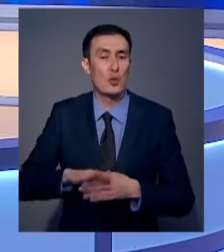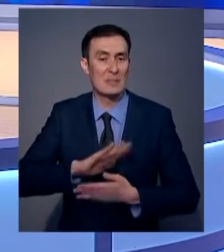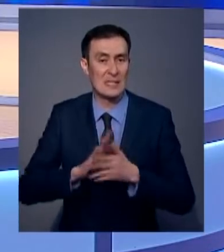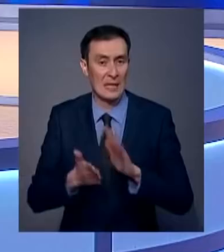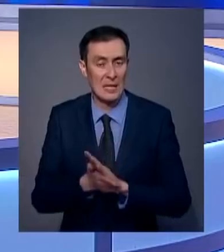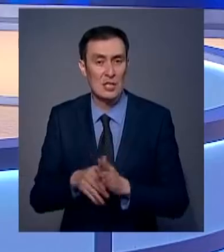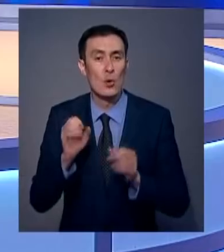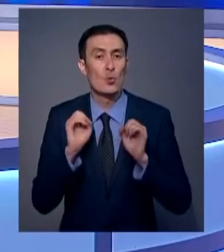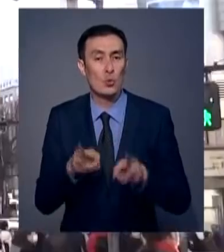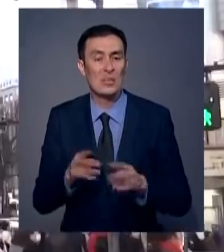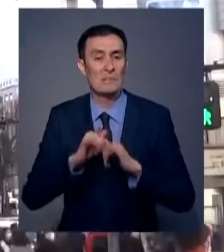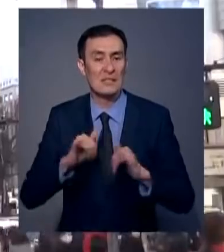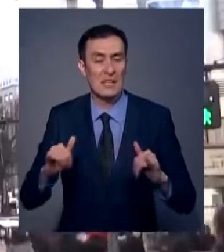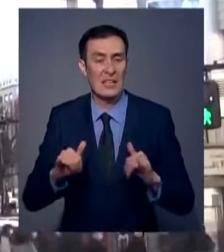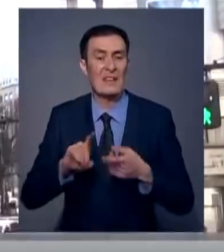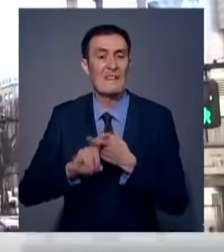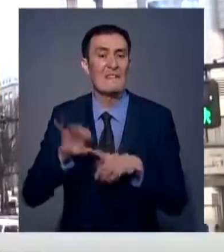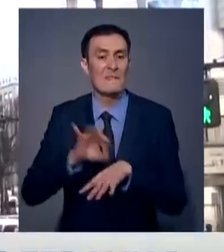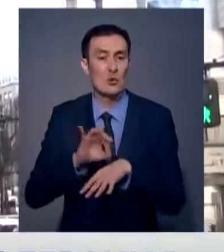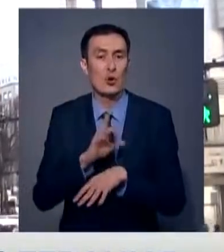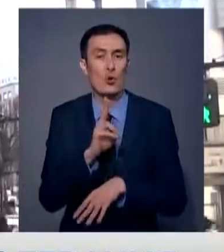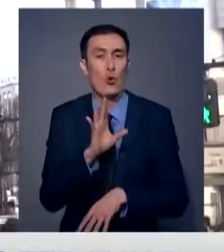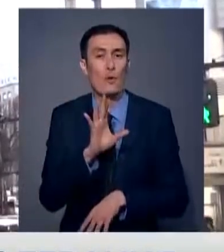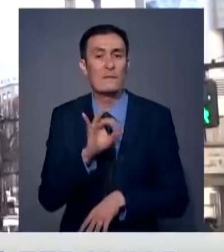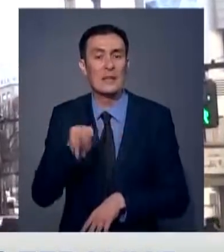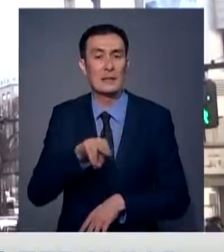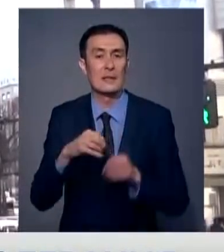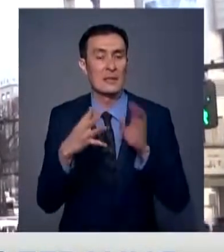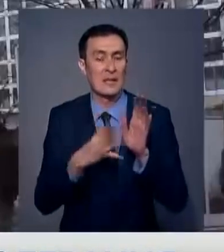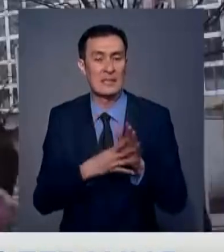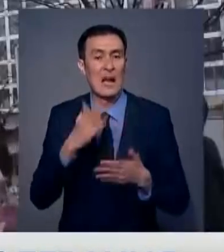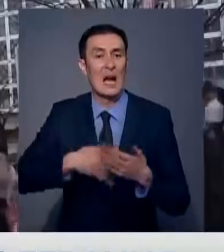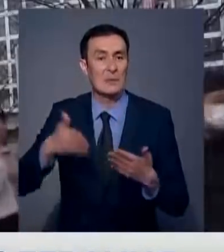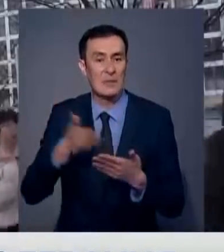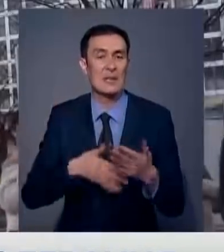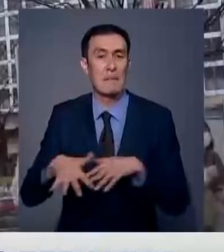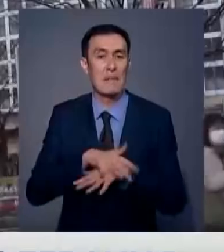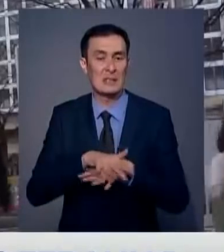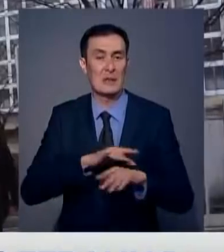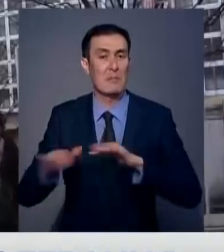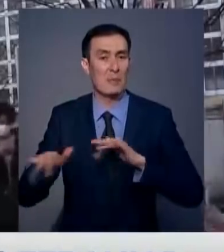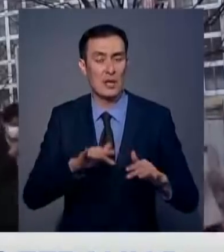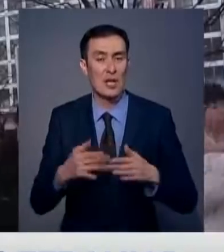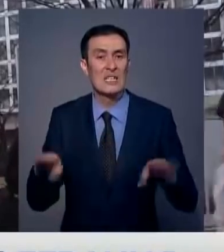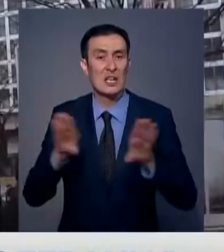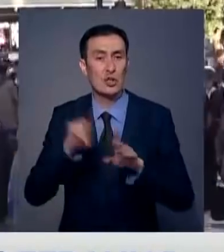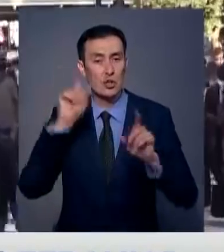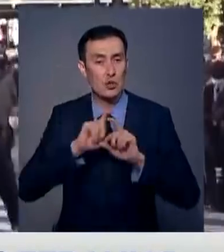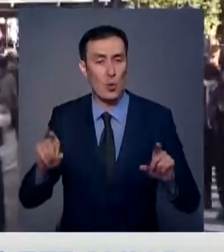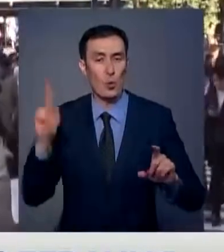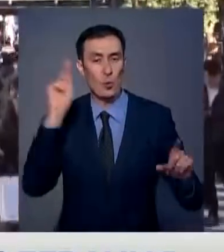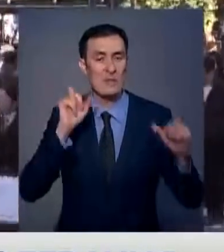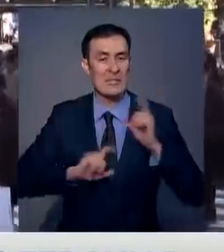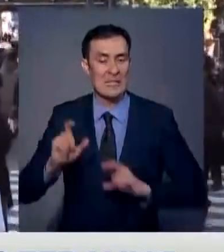состоянии. Из-за угрозы распространения COVID-19 отменены все массовые мероприятия. Закрыты школы и